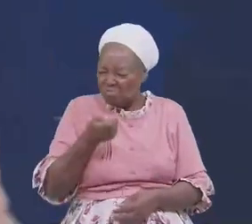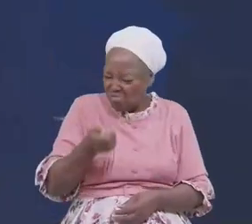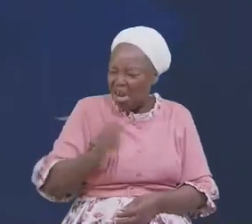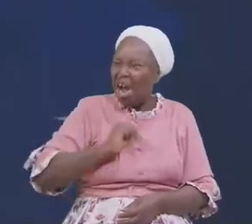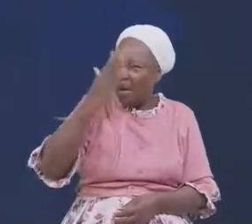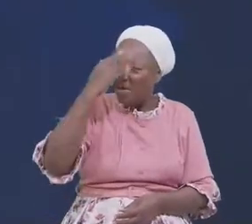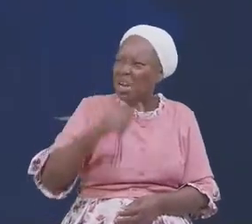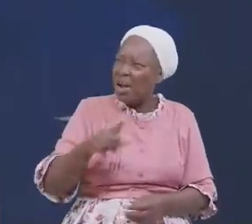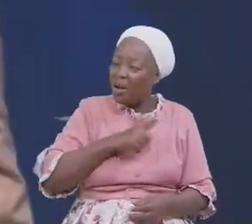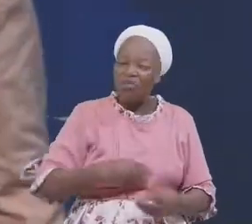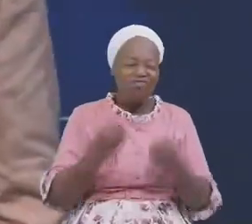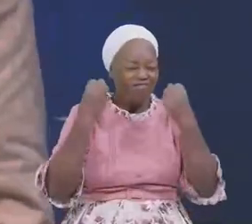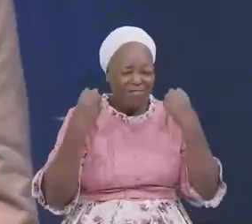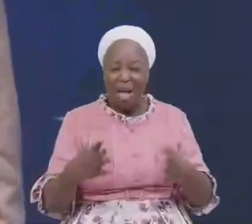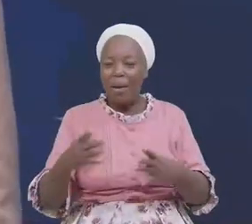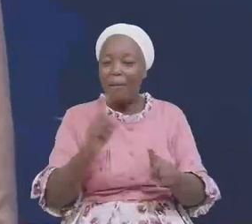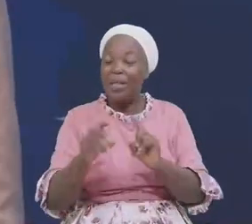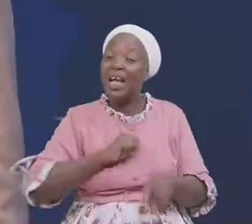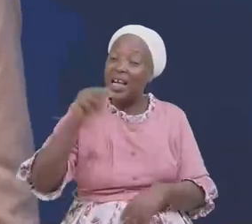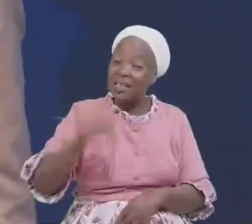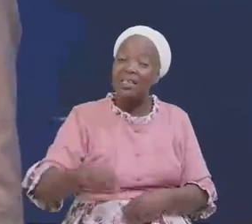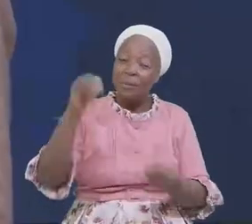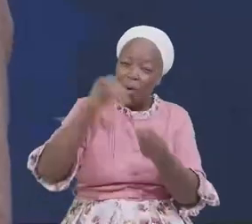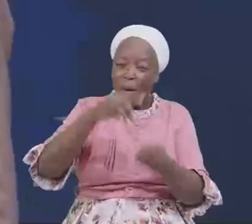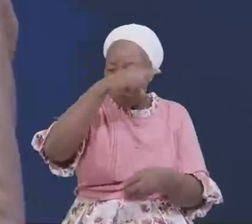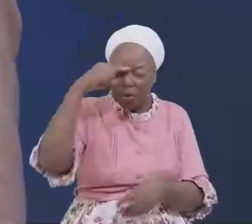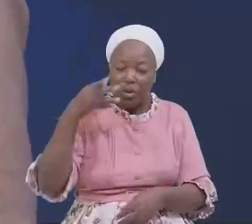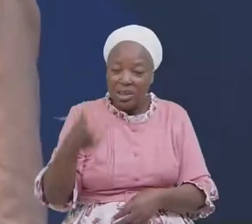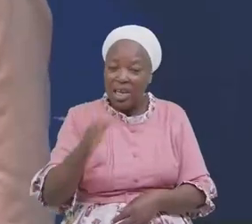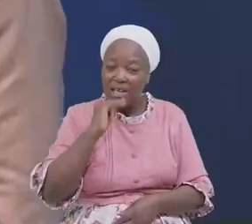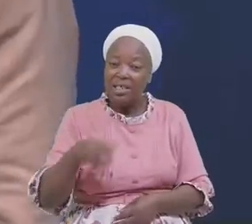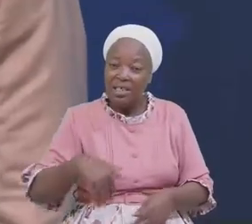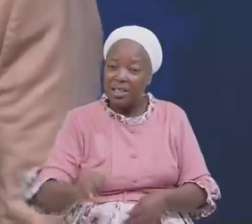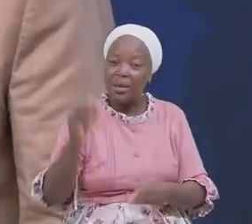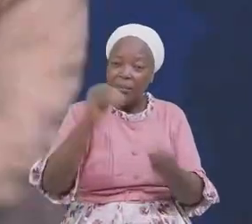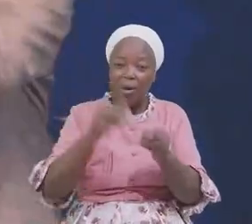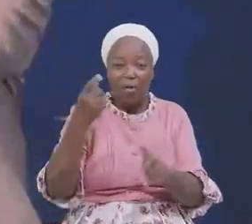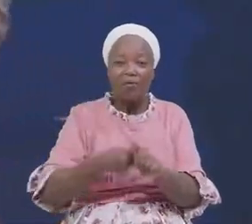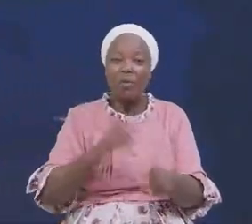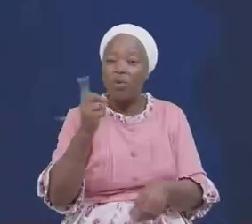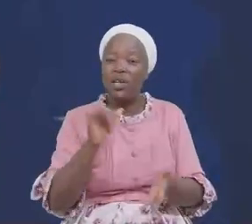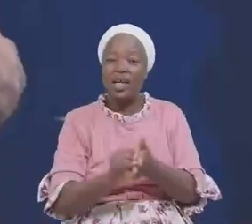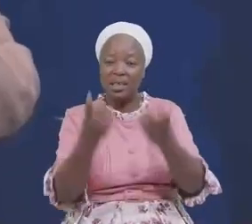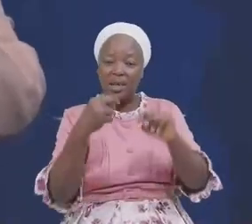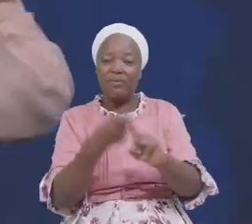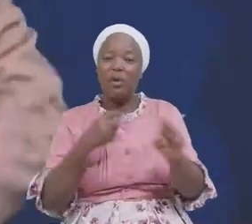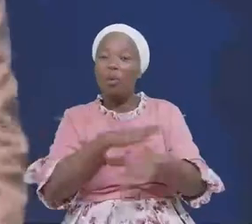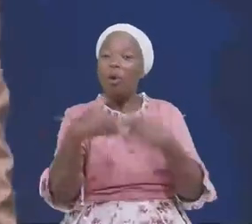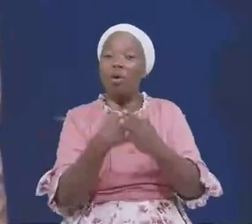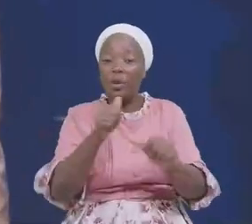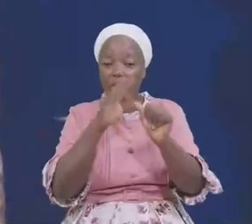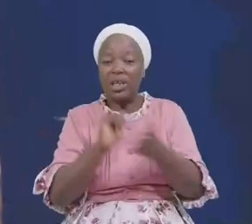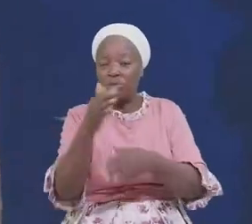Je connais le Seigneur un peu. Je connais le Seigneur beaucoup. Mais je veux plus. Et je veux plus d'où cela